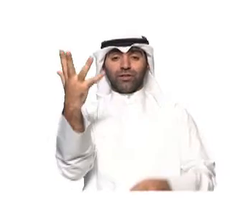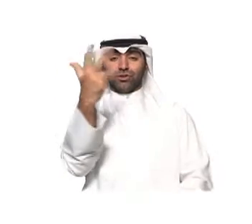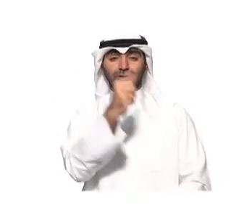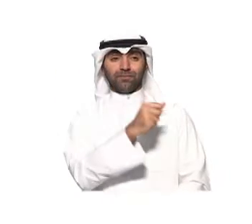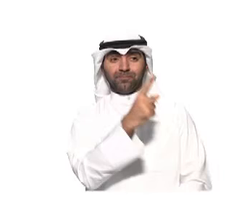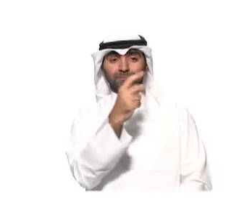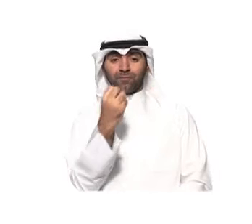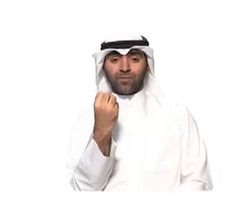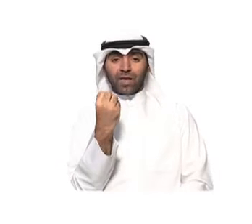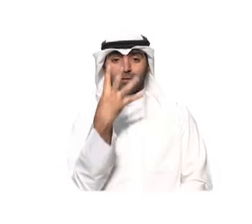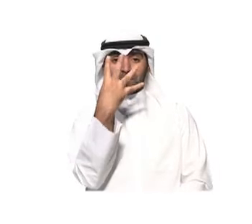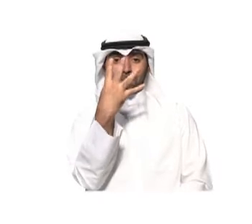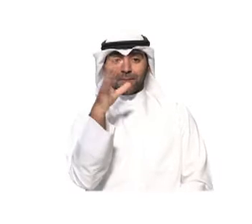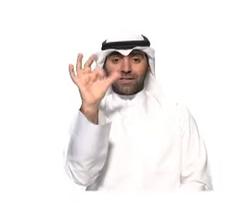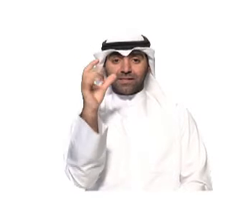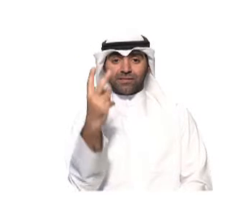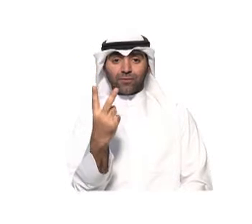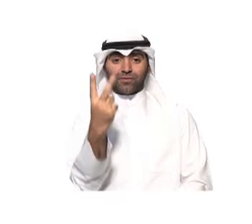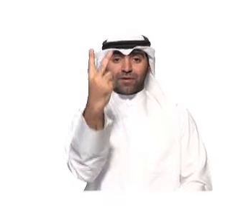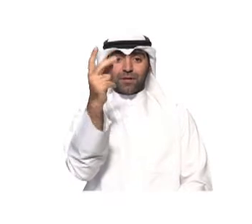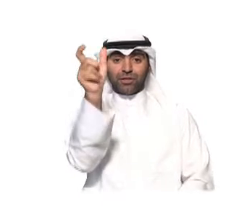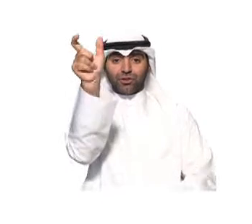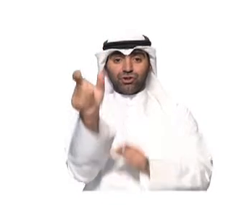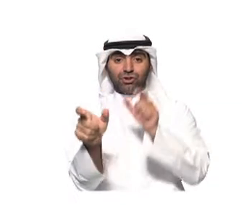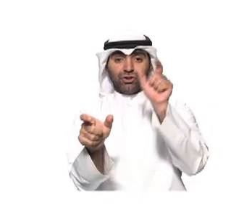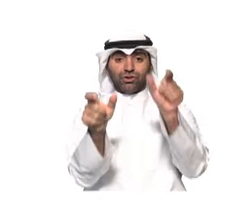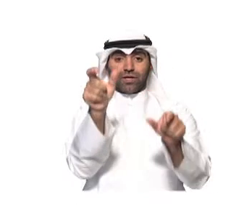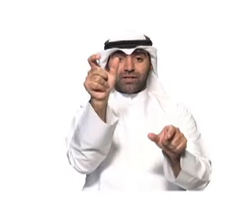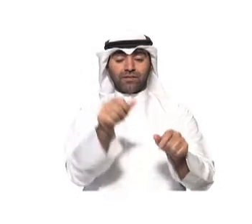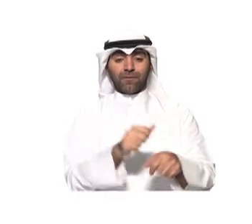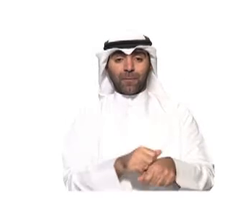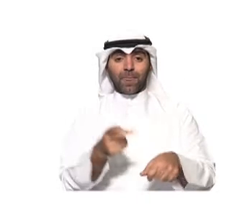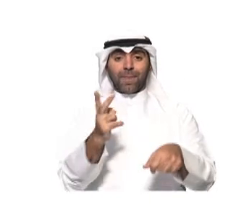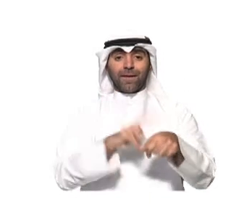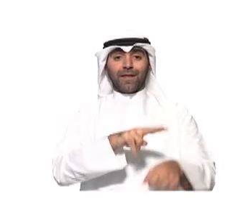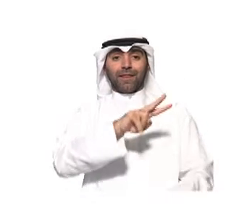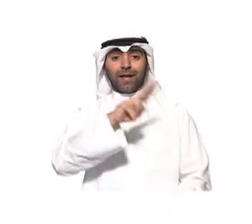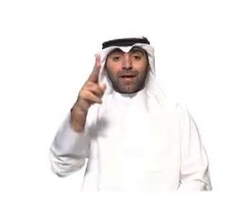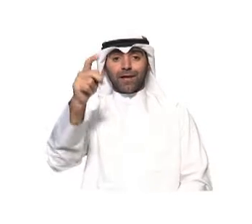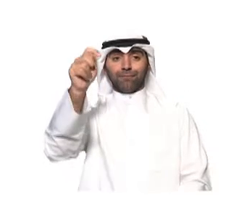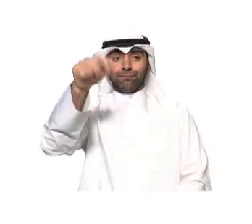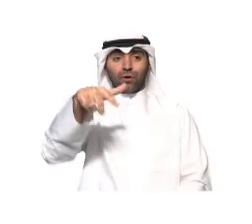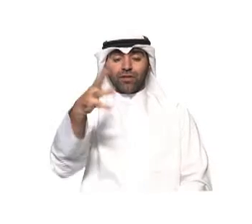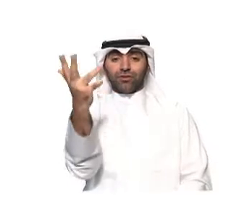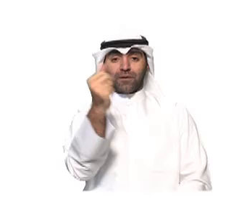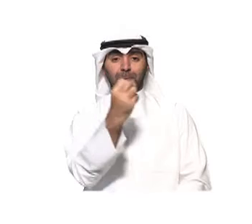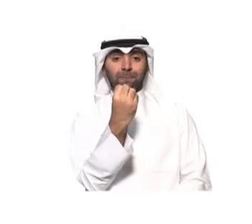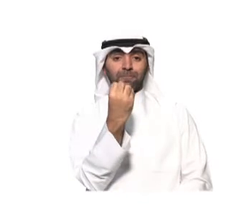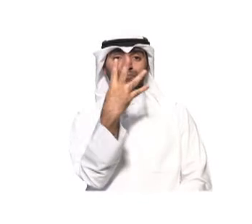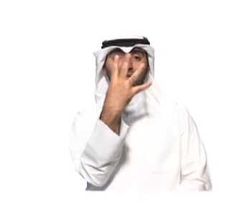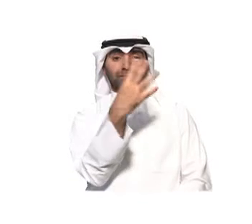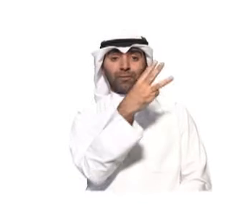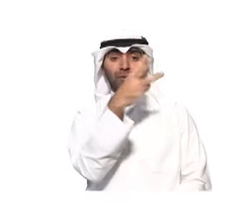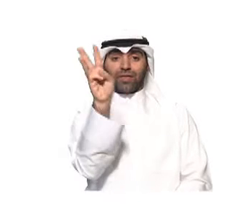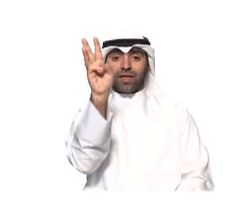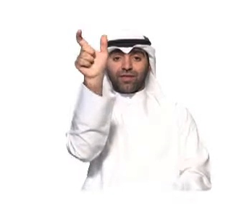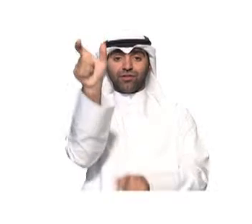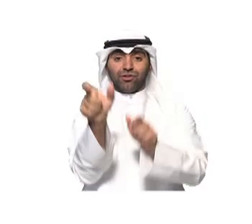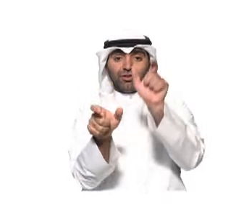من هذا الرقم هو 479 حالة، وبقية الحالات وعددها 430